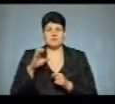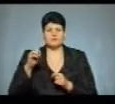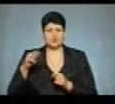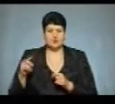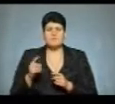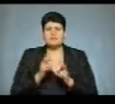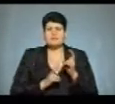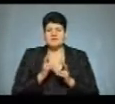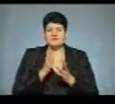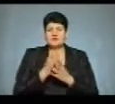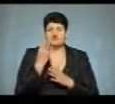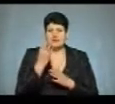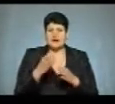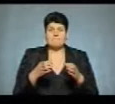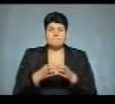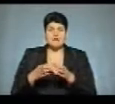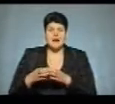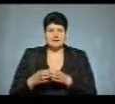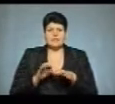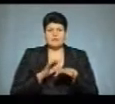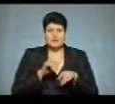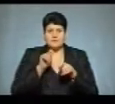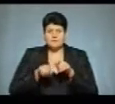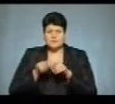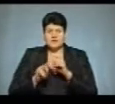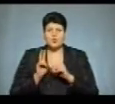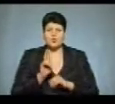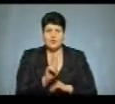підприємстві є 4 бригади, які проводять щоденний огляд тролейбусів.